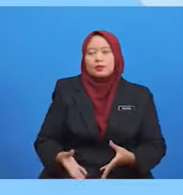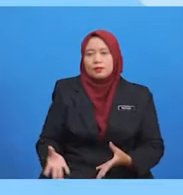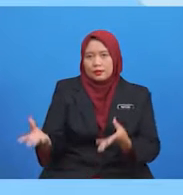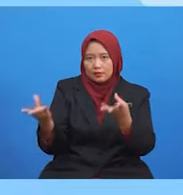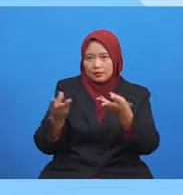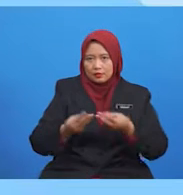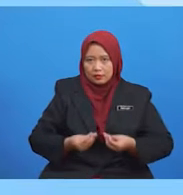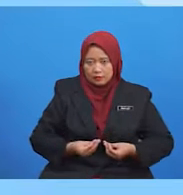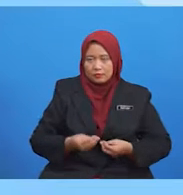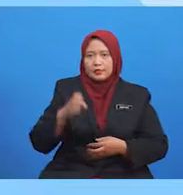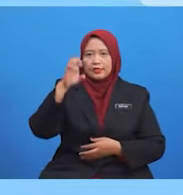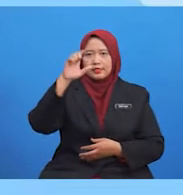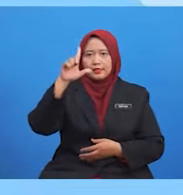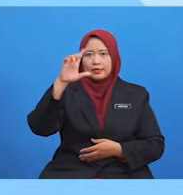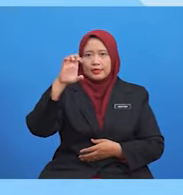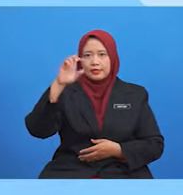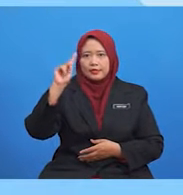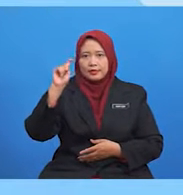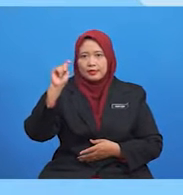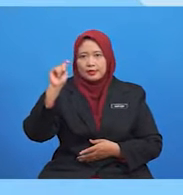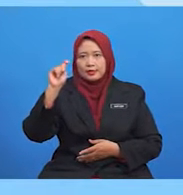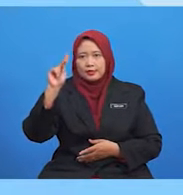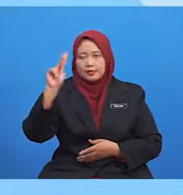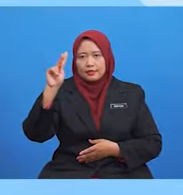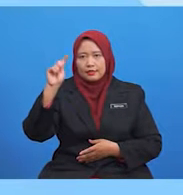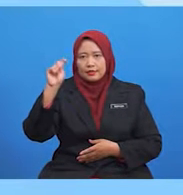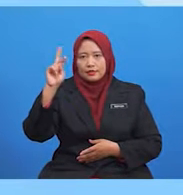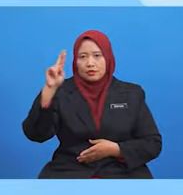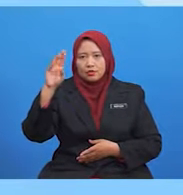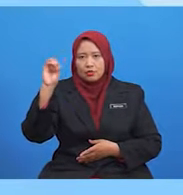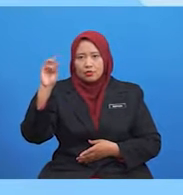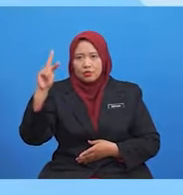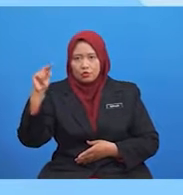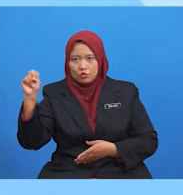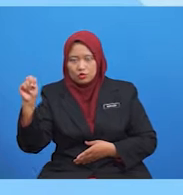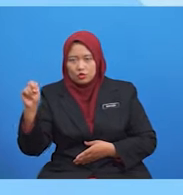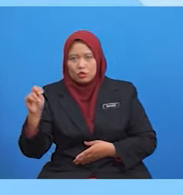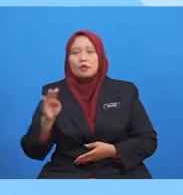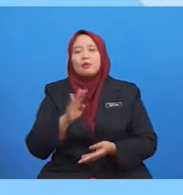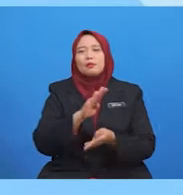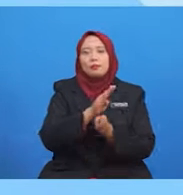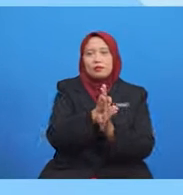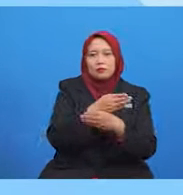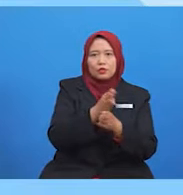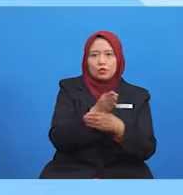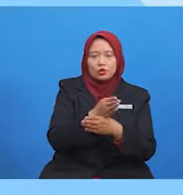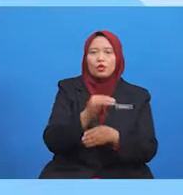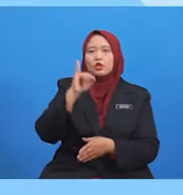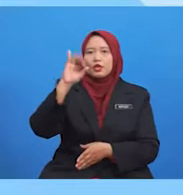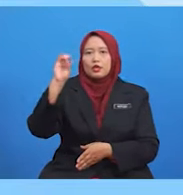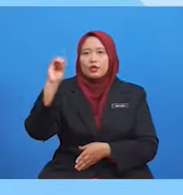ion negatif, iaitu anion. Contoh, ion negatif ialah ion